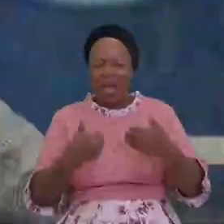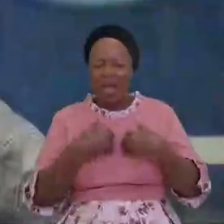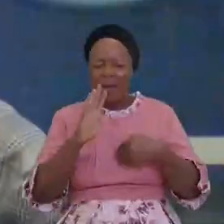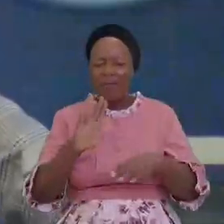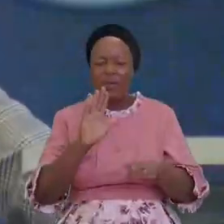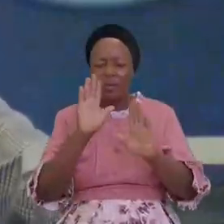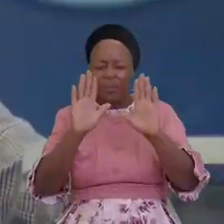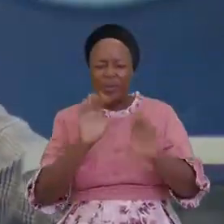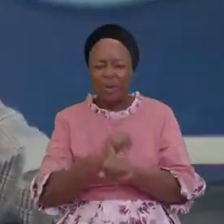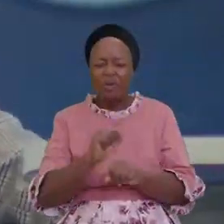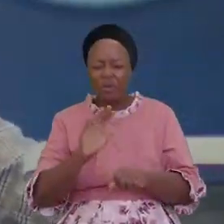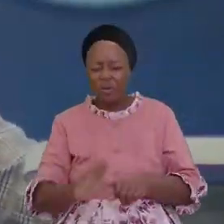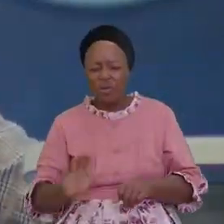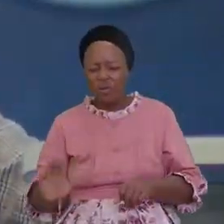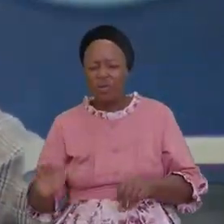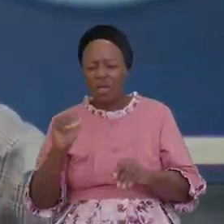Enfantement miraculeux.